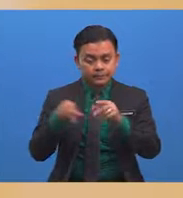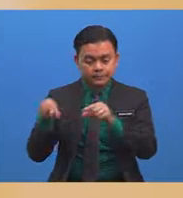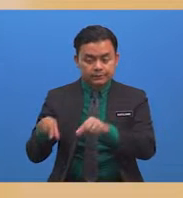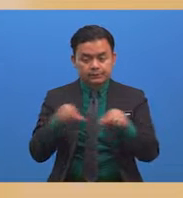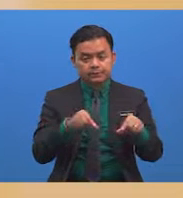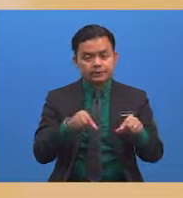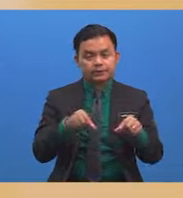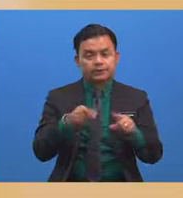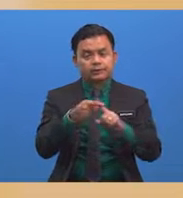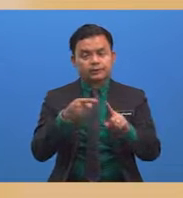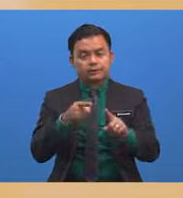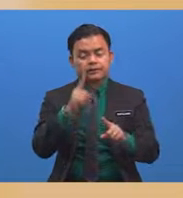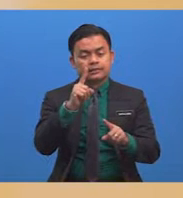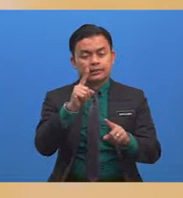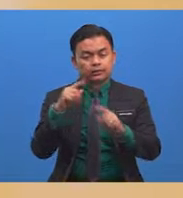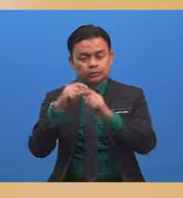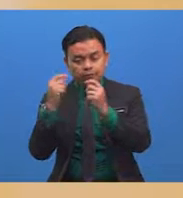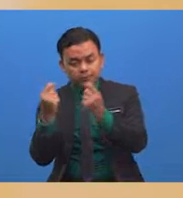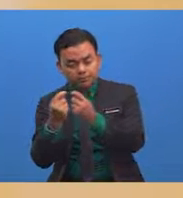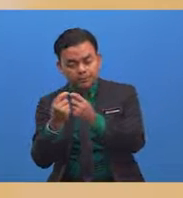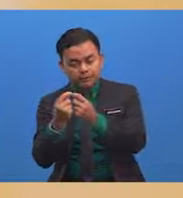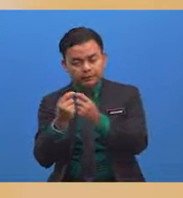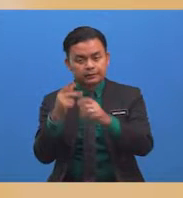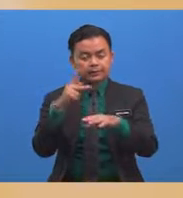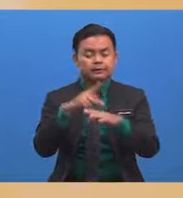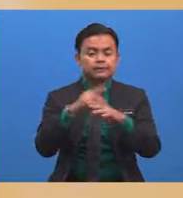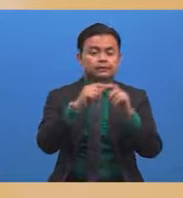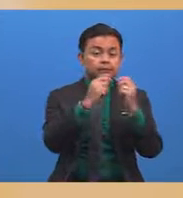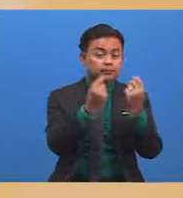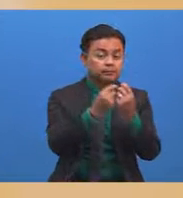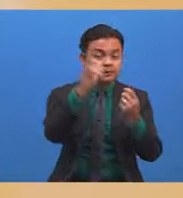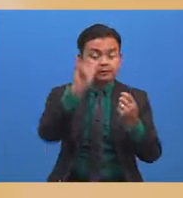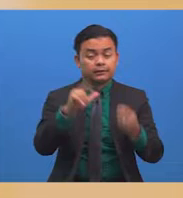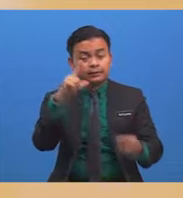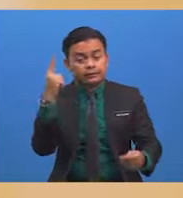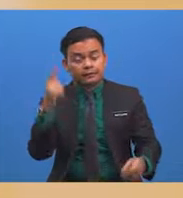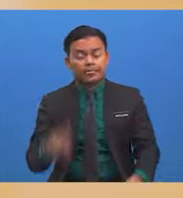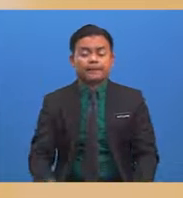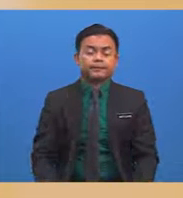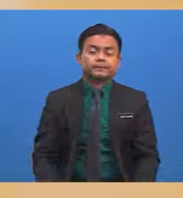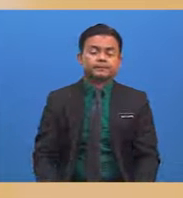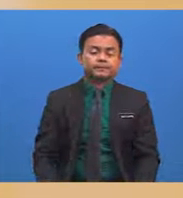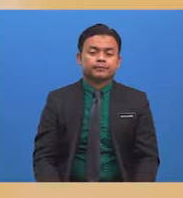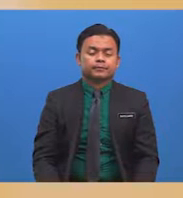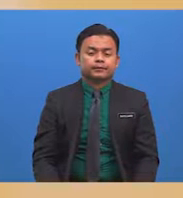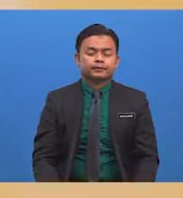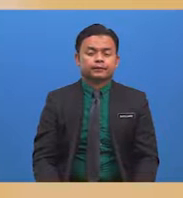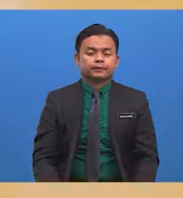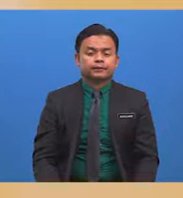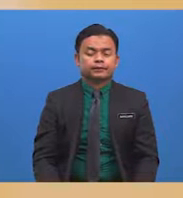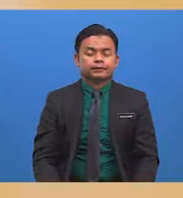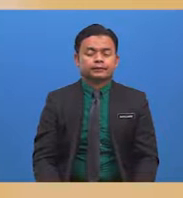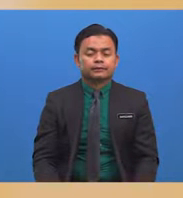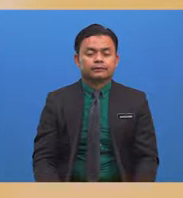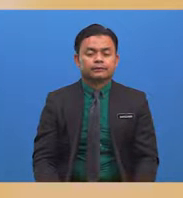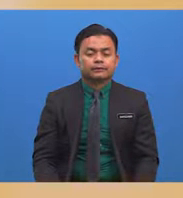satu medium ataupun kawasan ke satu medium yang lain. Kejadian ini dipanggil